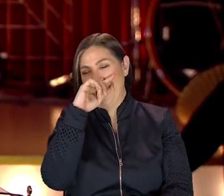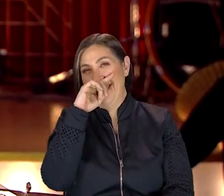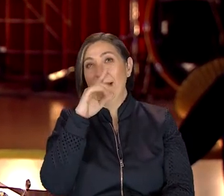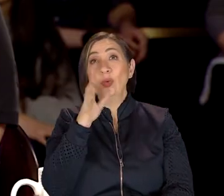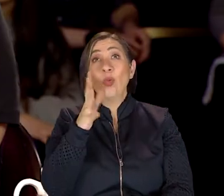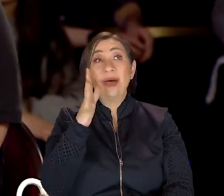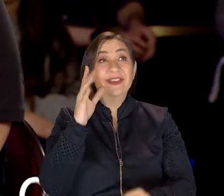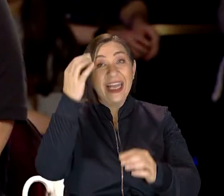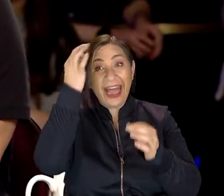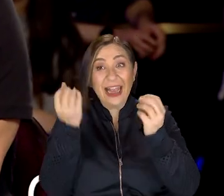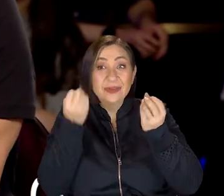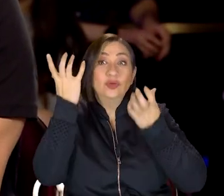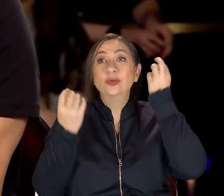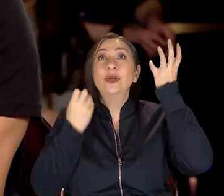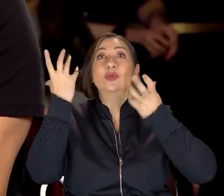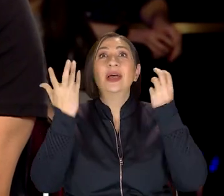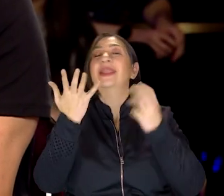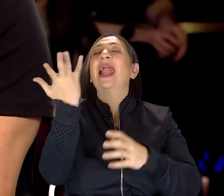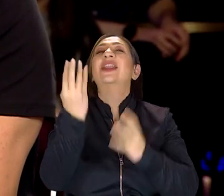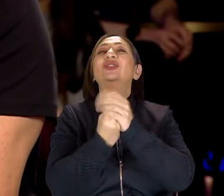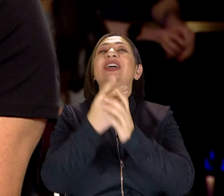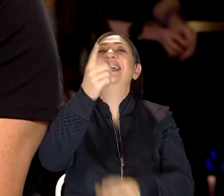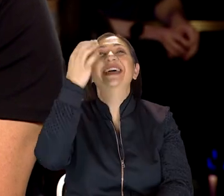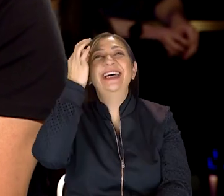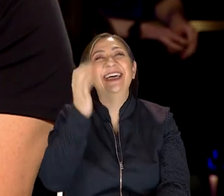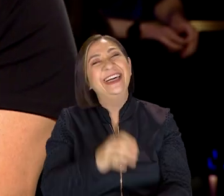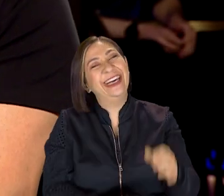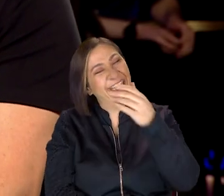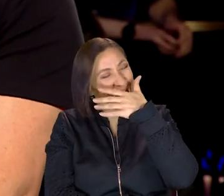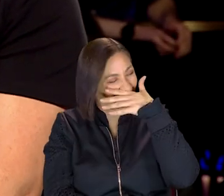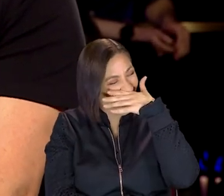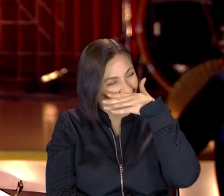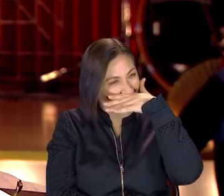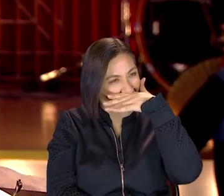kesinlikle. Enteresan yerlerde kıllar çıkıyor mesela. Kesin her yer. Nerede çıkıyor mesela senin?